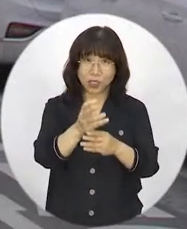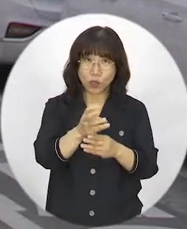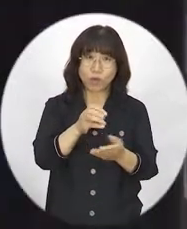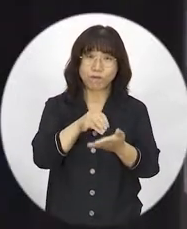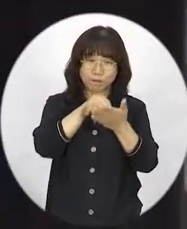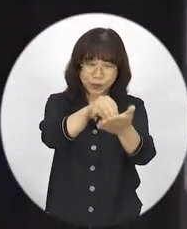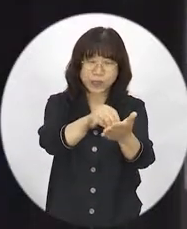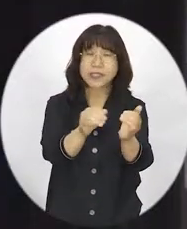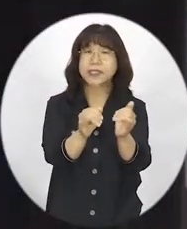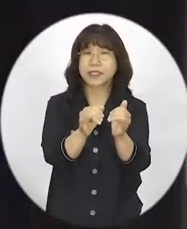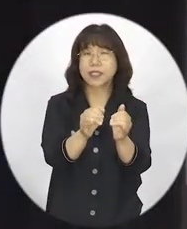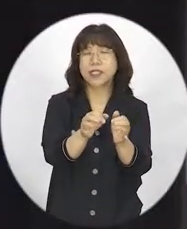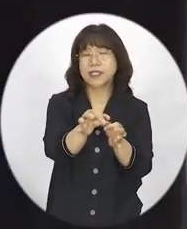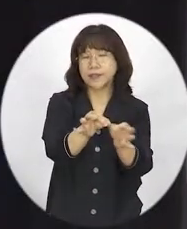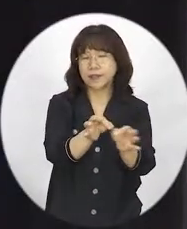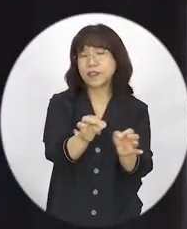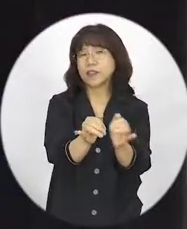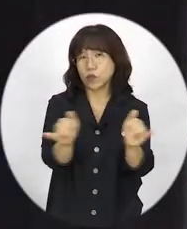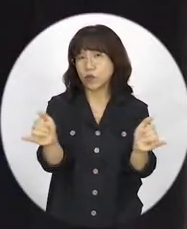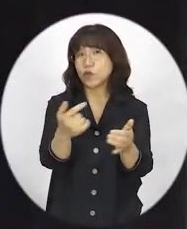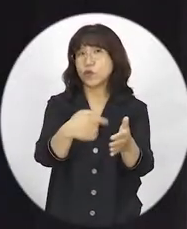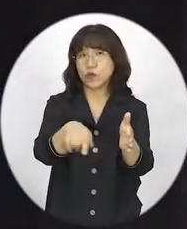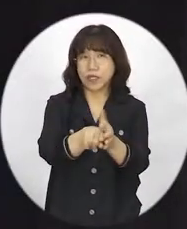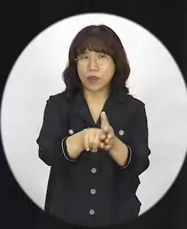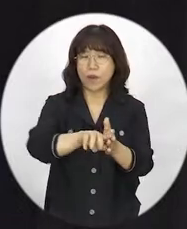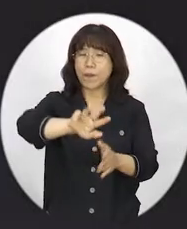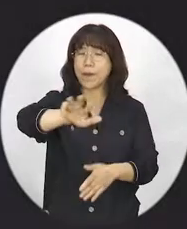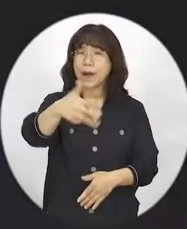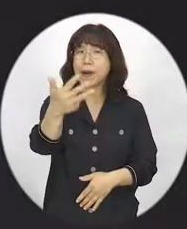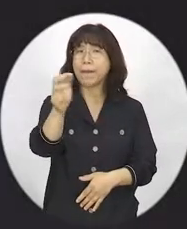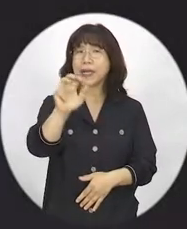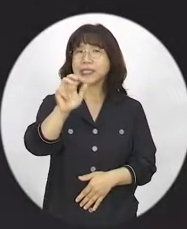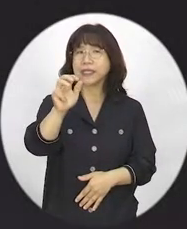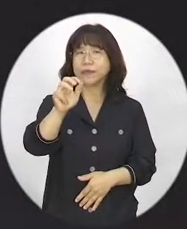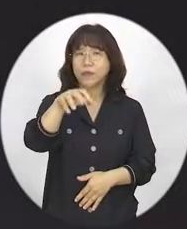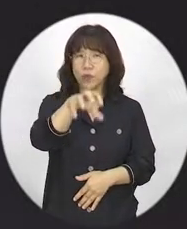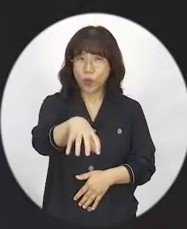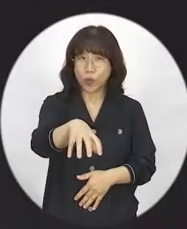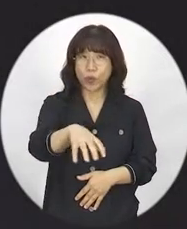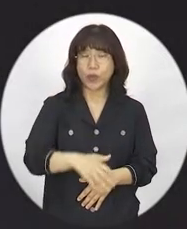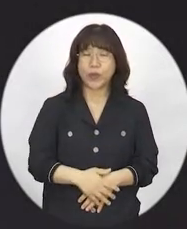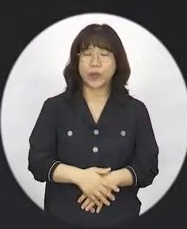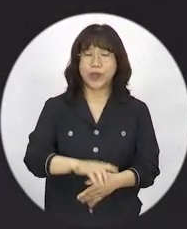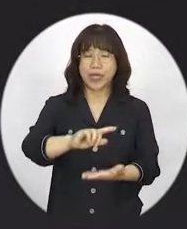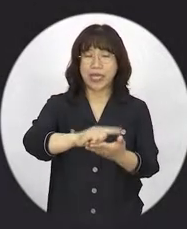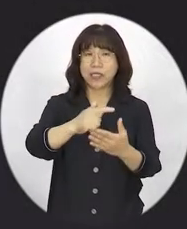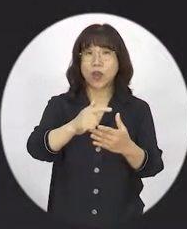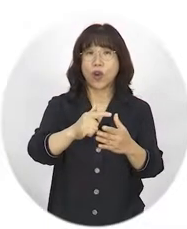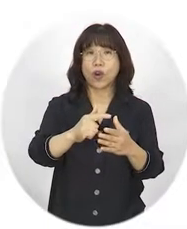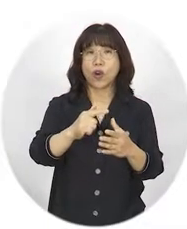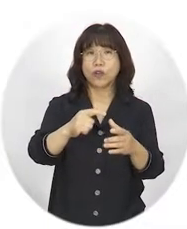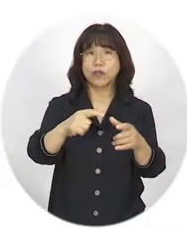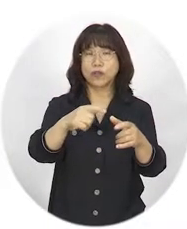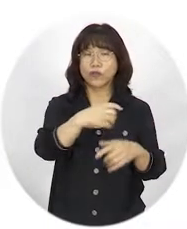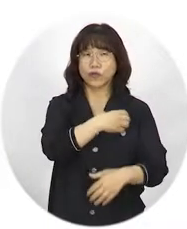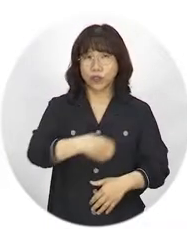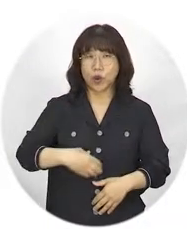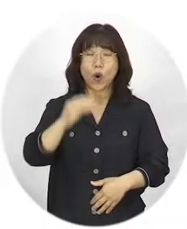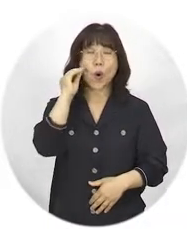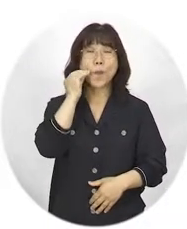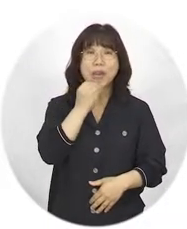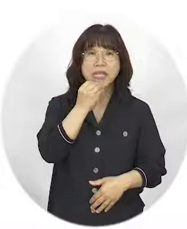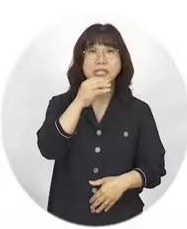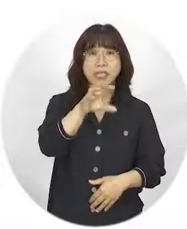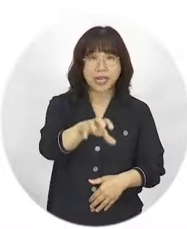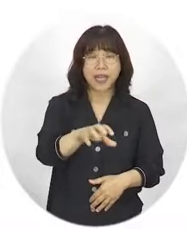중 코로나19로 집합금지나 영업제한 조치가 내려졌던 업종 880곳으로 강서구청 홈페이지 소통과